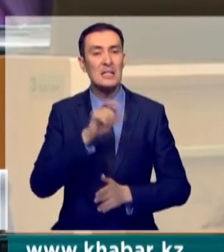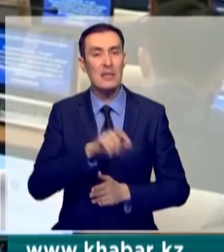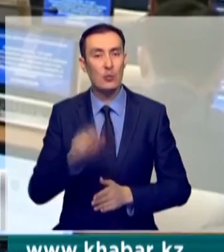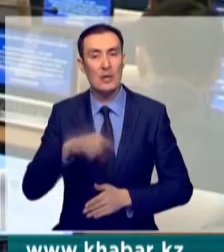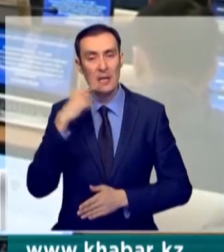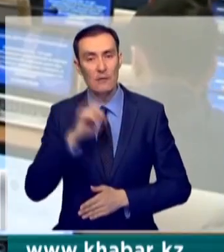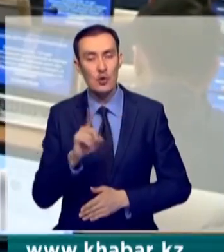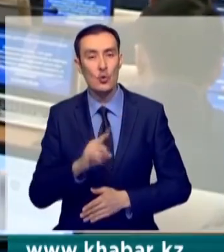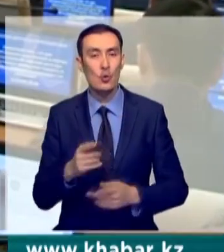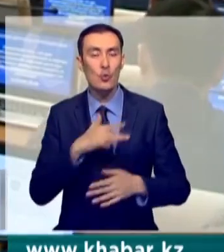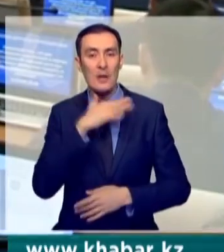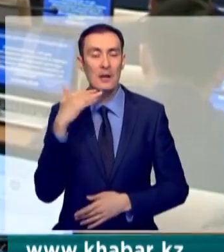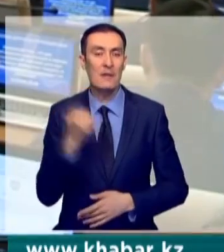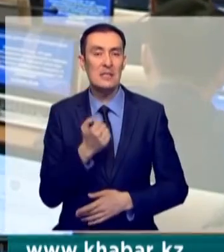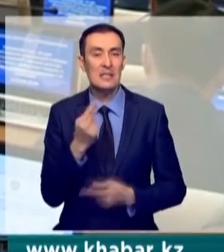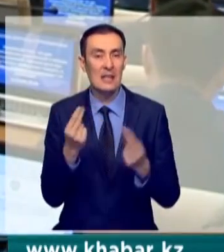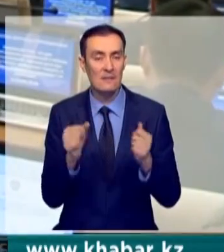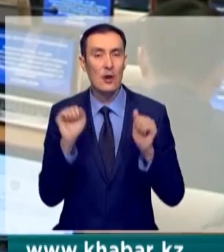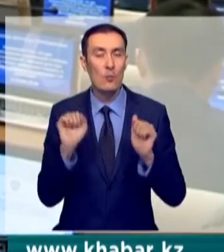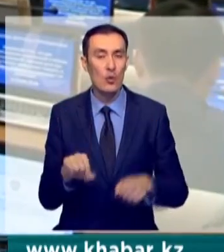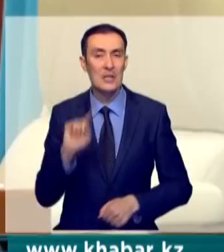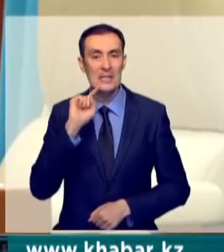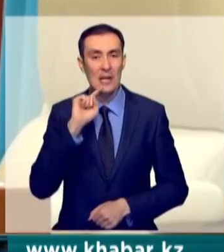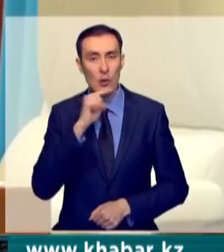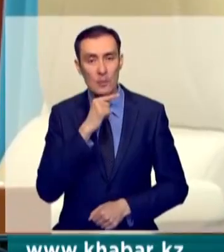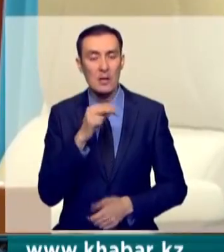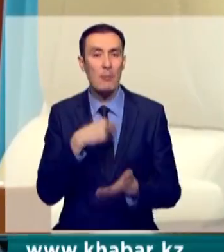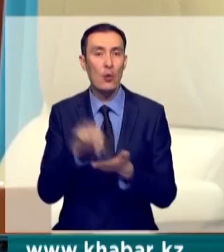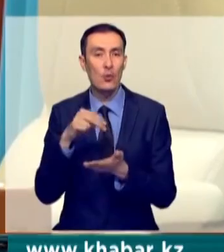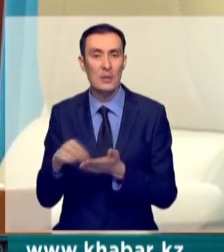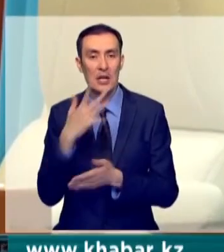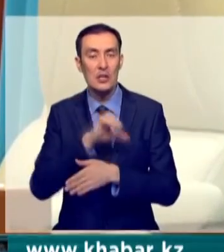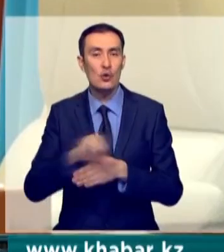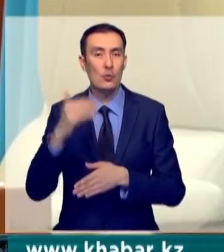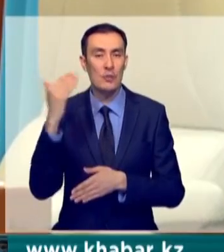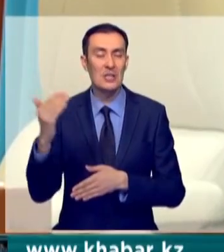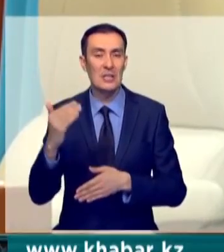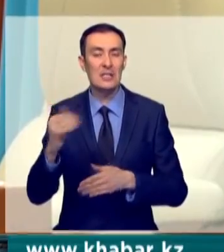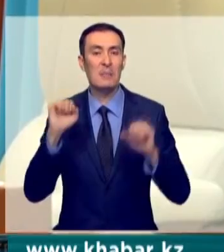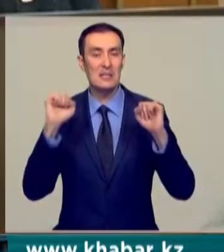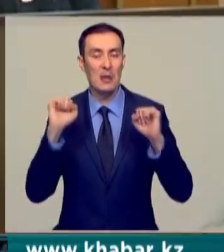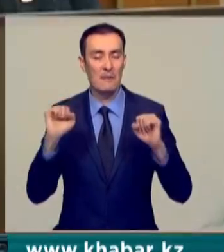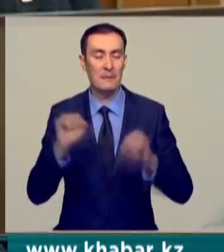Депутаты считают, что значительное количество средств можно было бы сэкономить на покупке зарубежных легионеров.